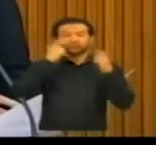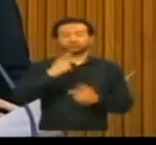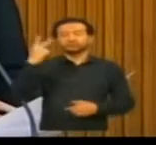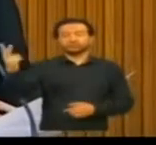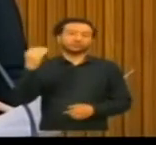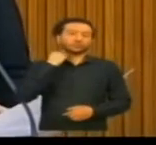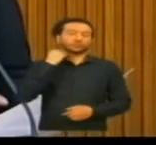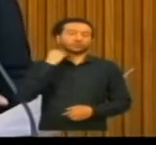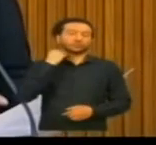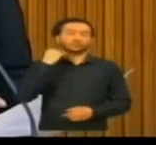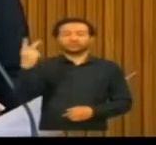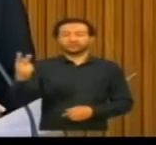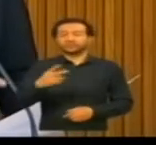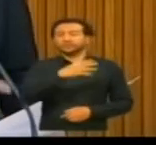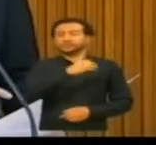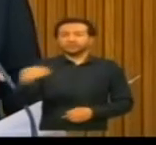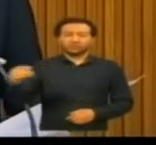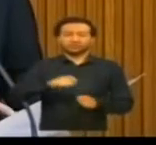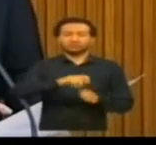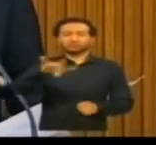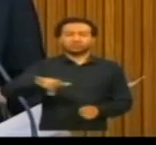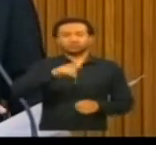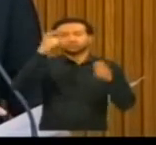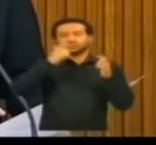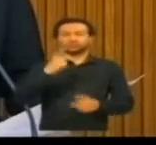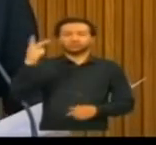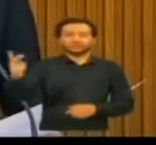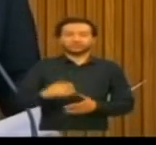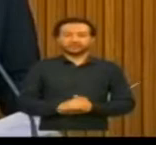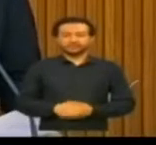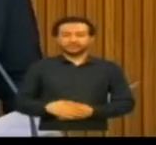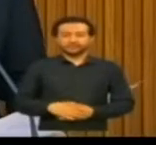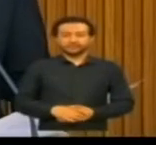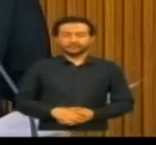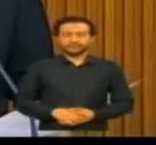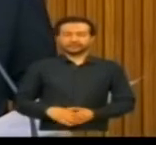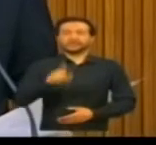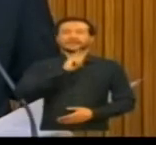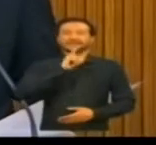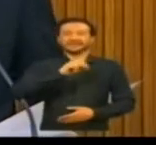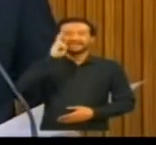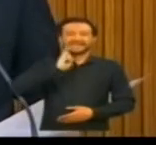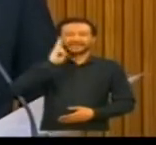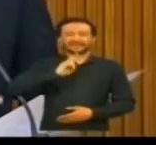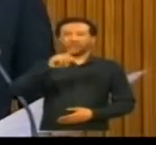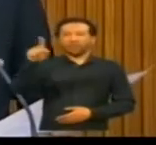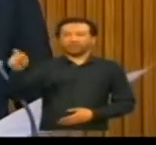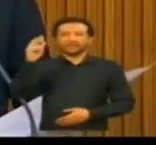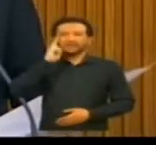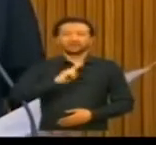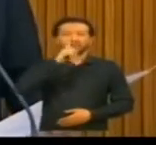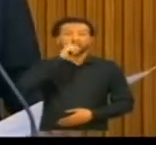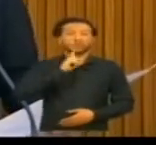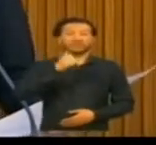boynundadır. Milyonlarca işsizin vebali senin boynundadır. Londra'daki tefecilere